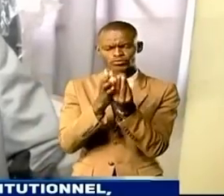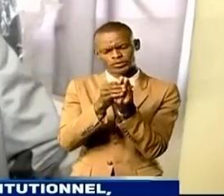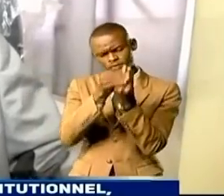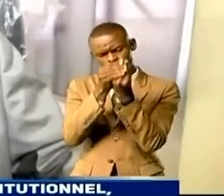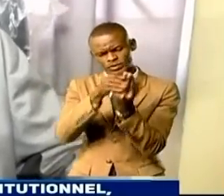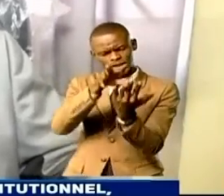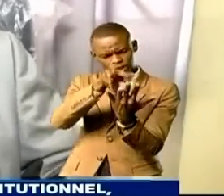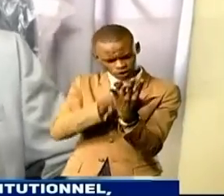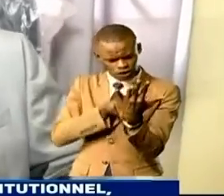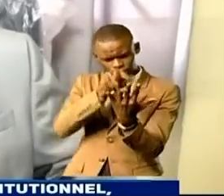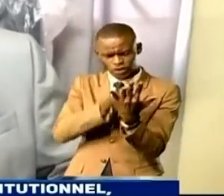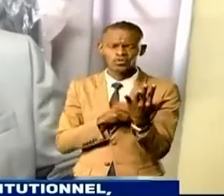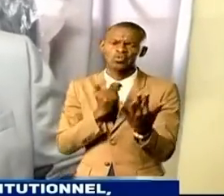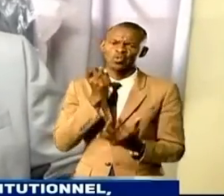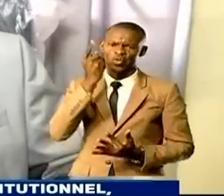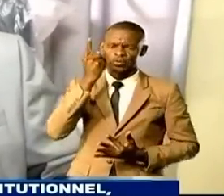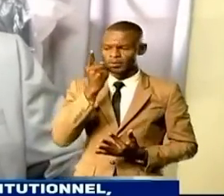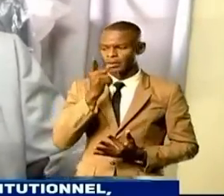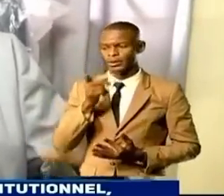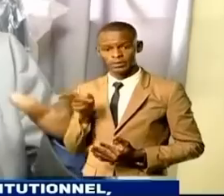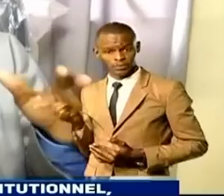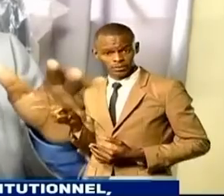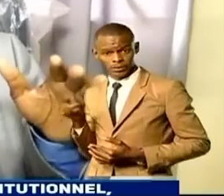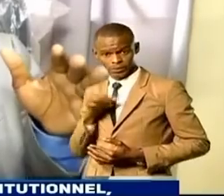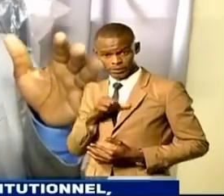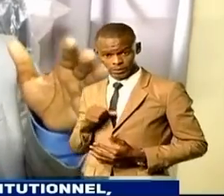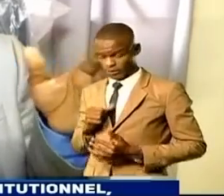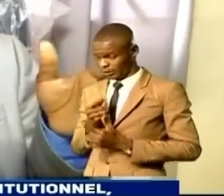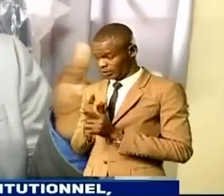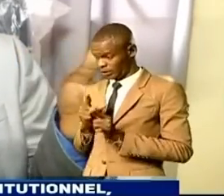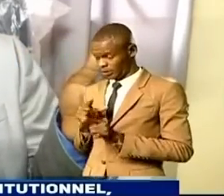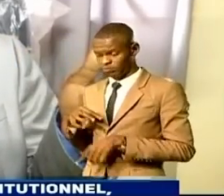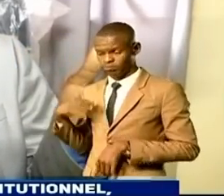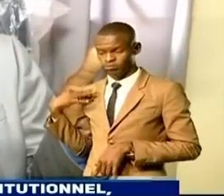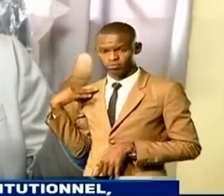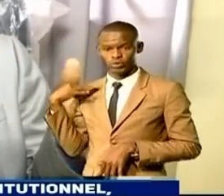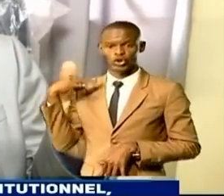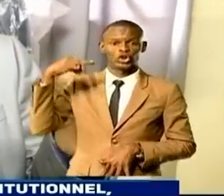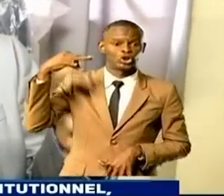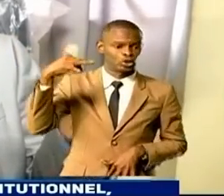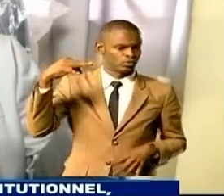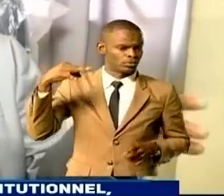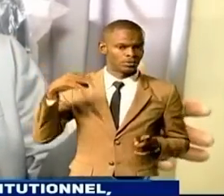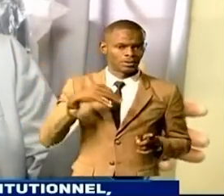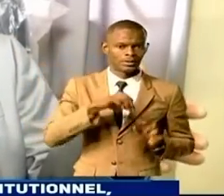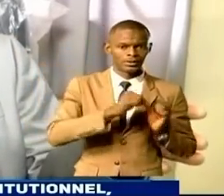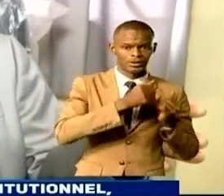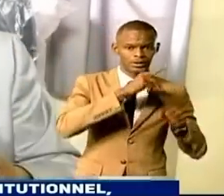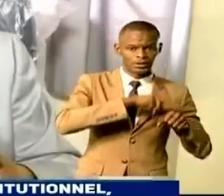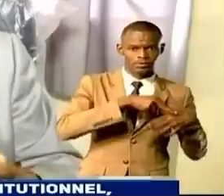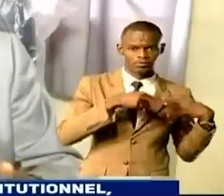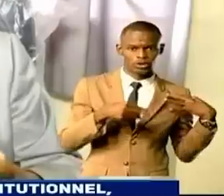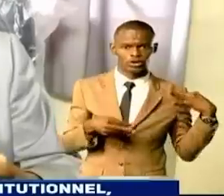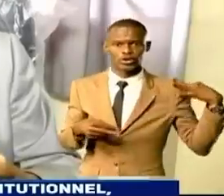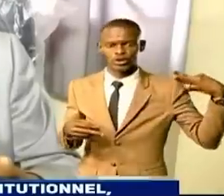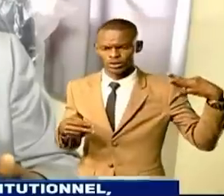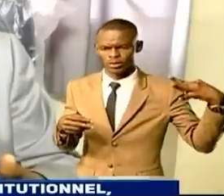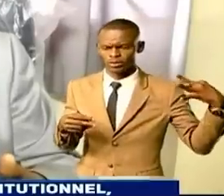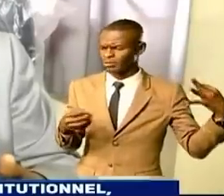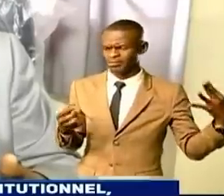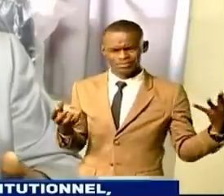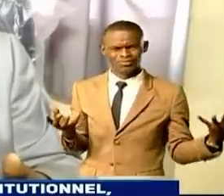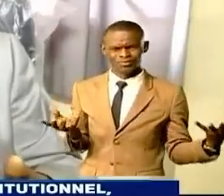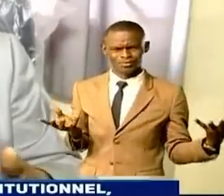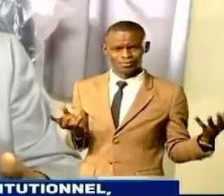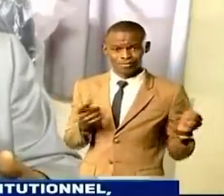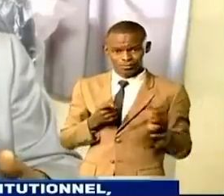venir du Sénat. Ces deux textes parlent simplement des candidatures. Ces arrangements